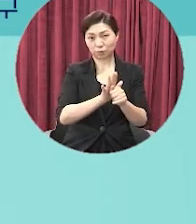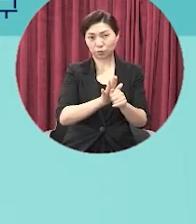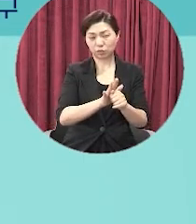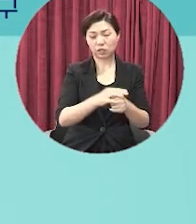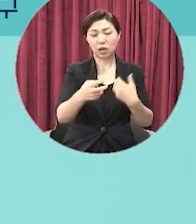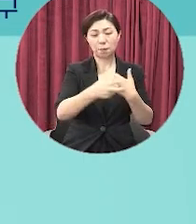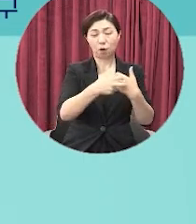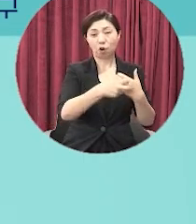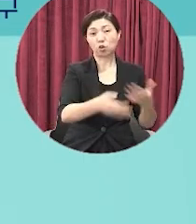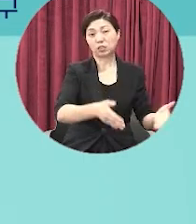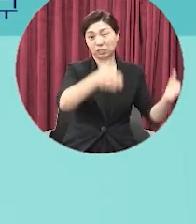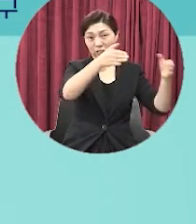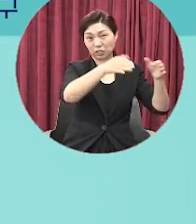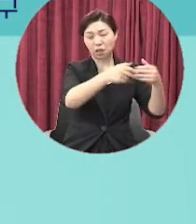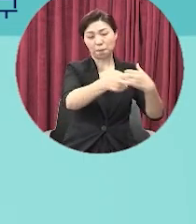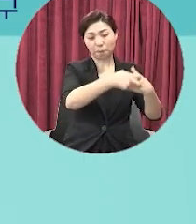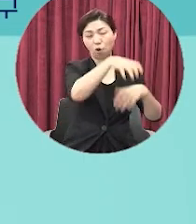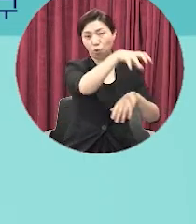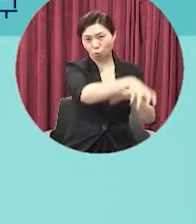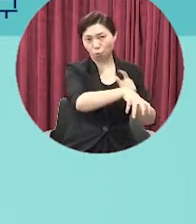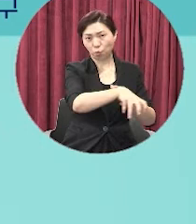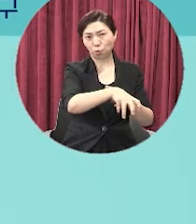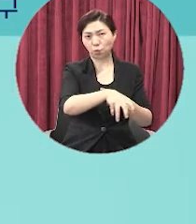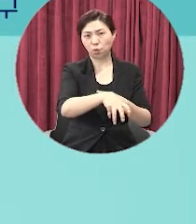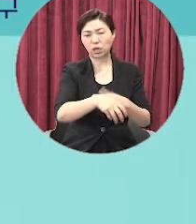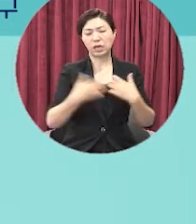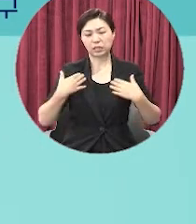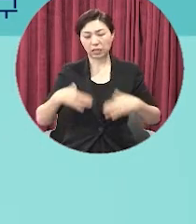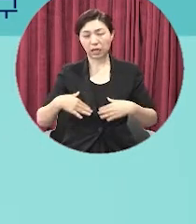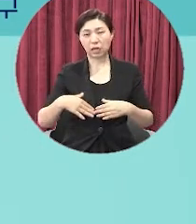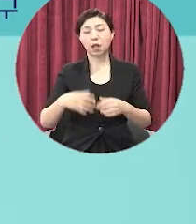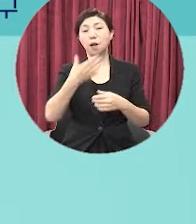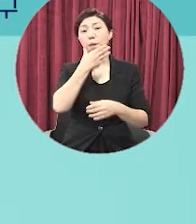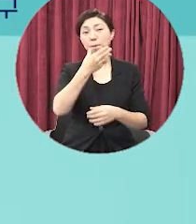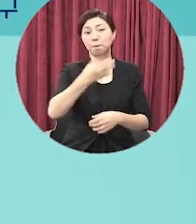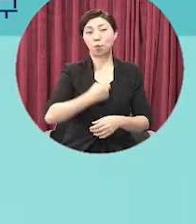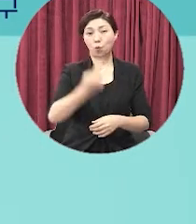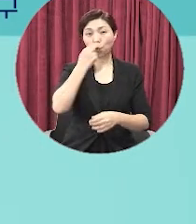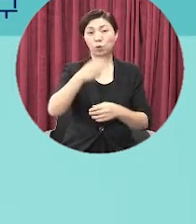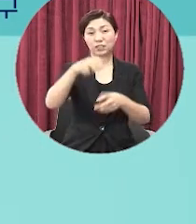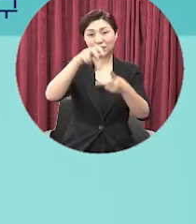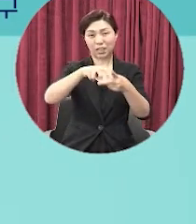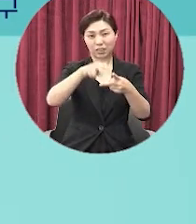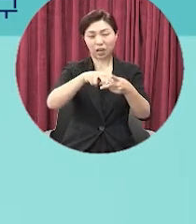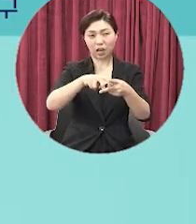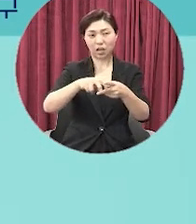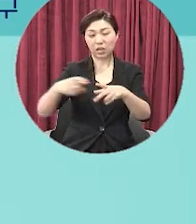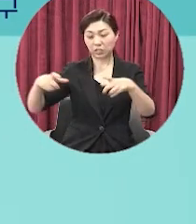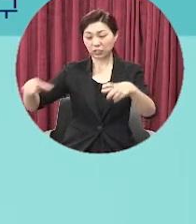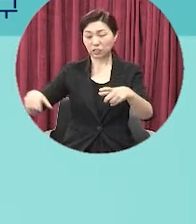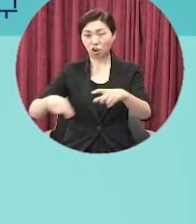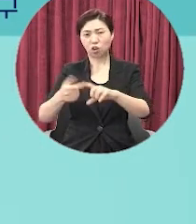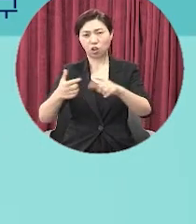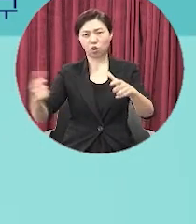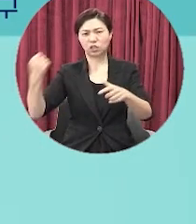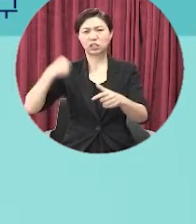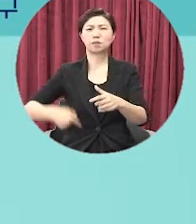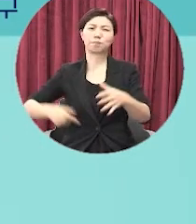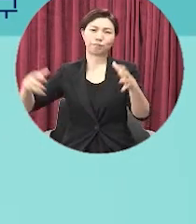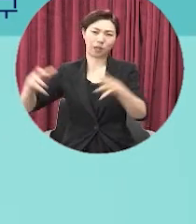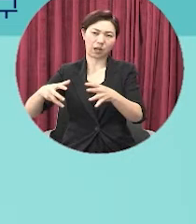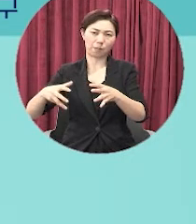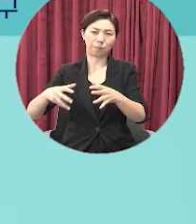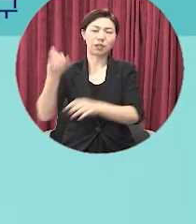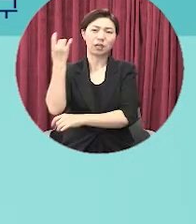어 과 그 중앙 및 지역 짱인 부분으로 셉터 있고 지역 내 다양한 협력 보건의료 기간 및 역사 의 자원으로 구성을 할